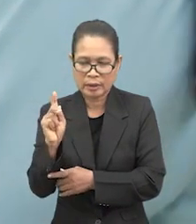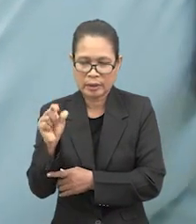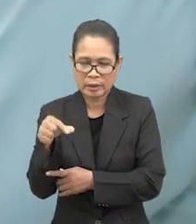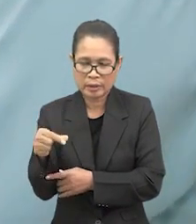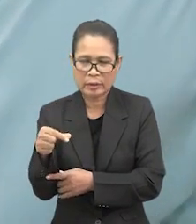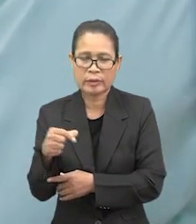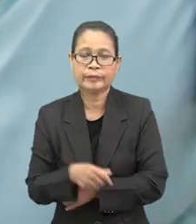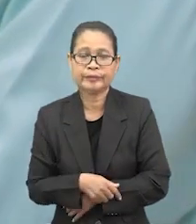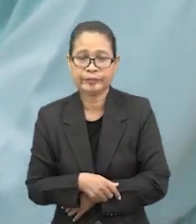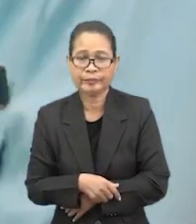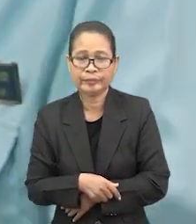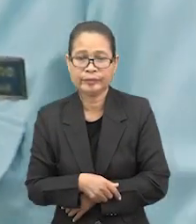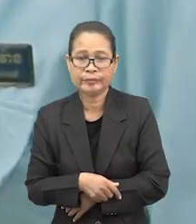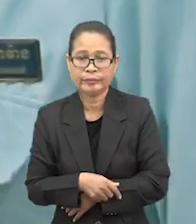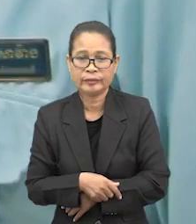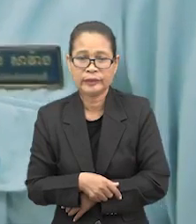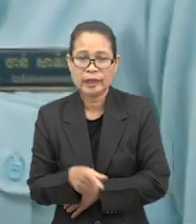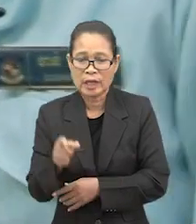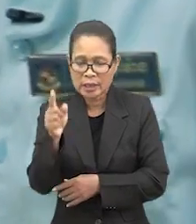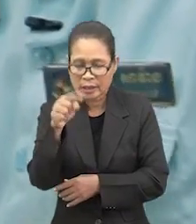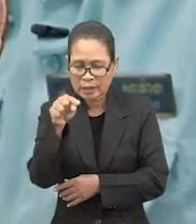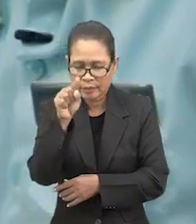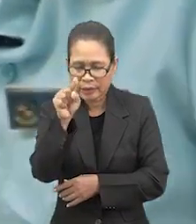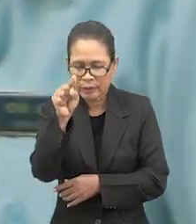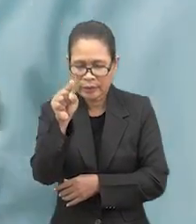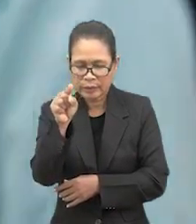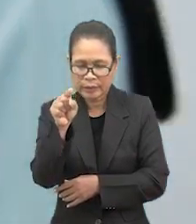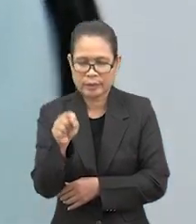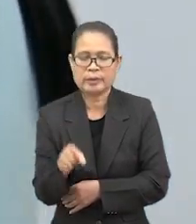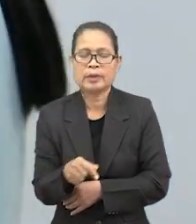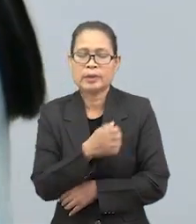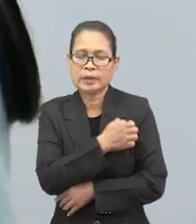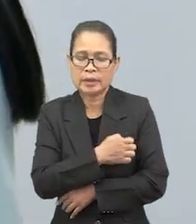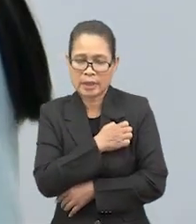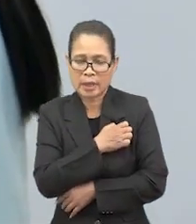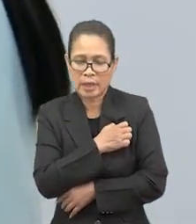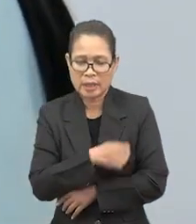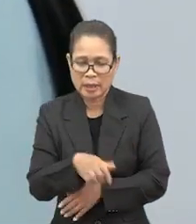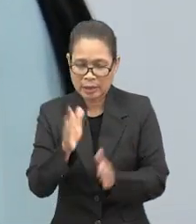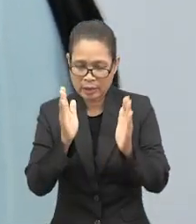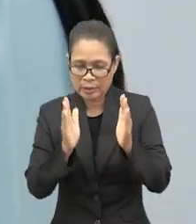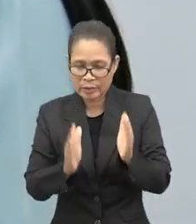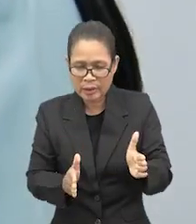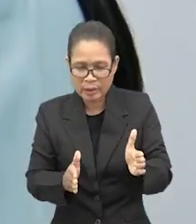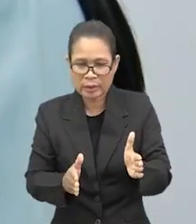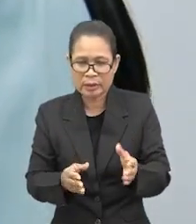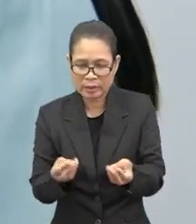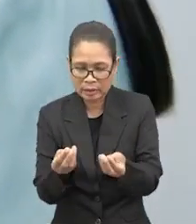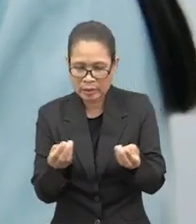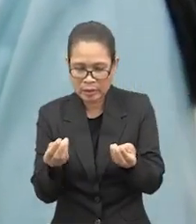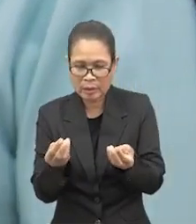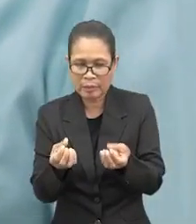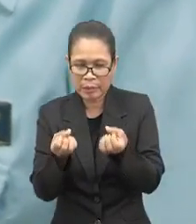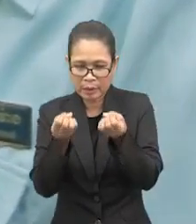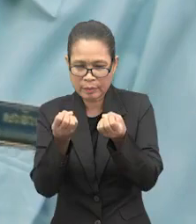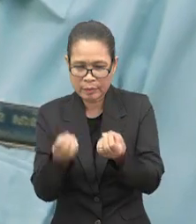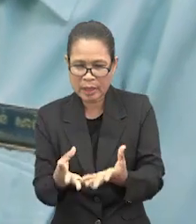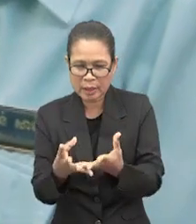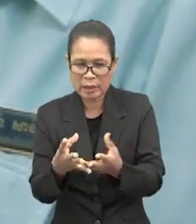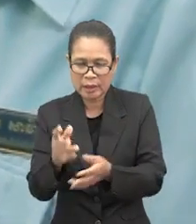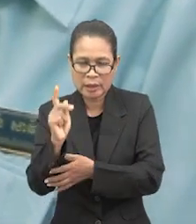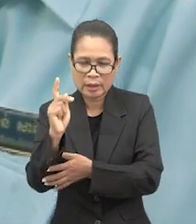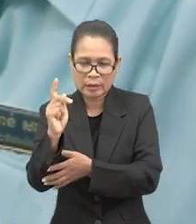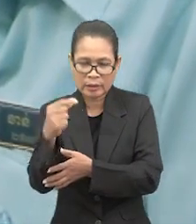57 cho 6 kg. Dạ, chẳng mệt đấy. Xâm nụ, ta chẳng đà nâu xoal ổng